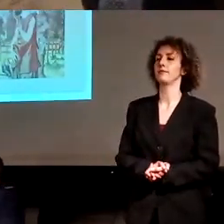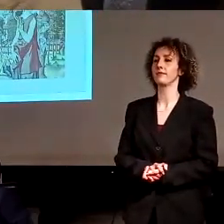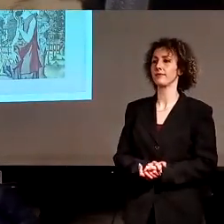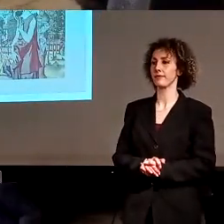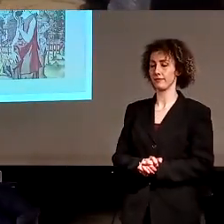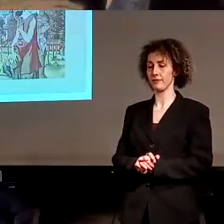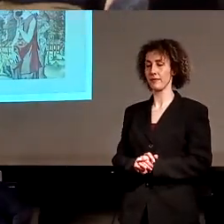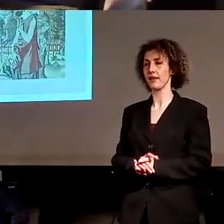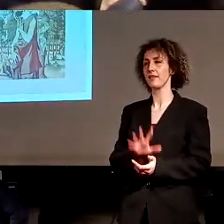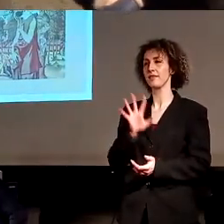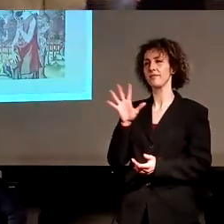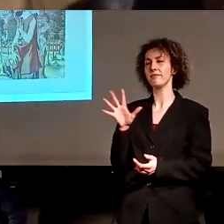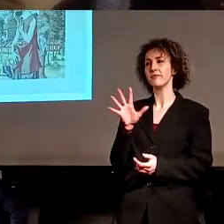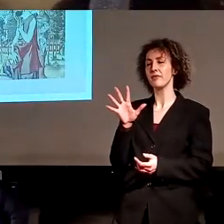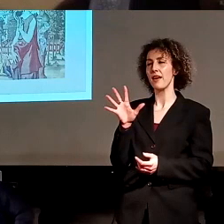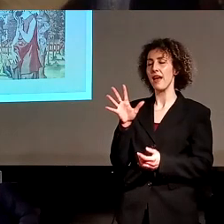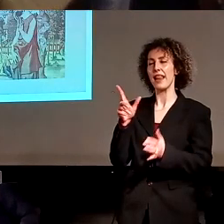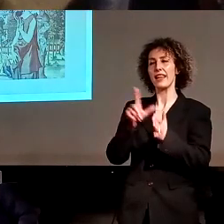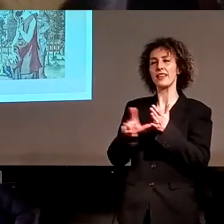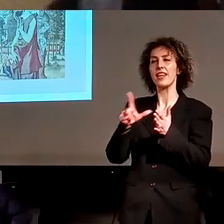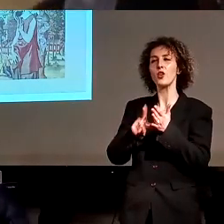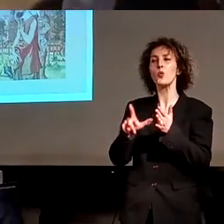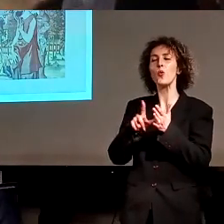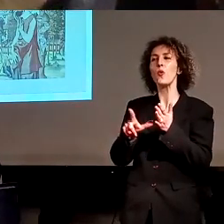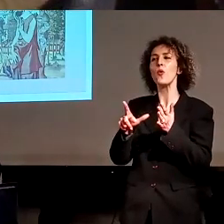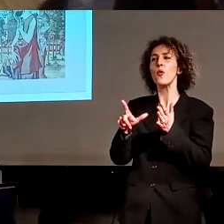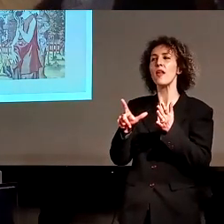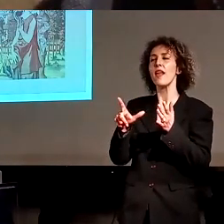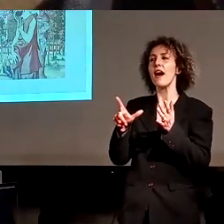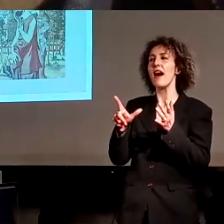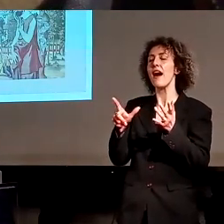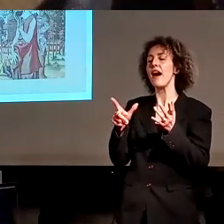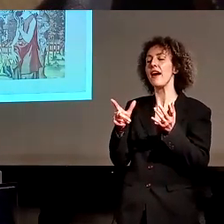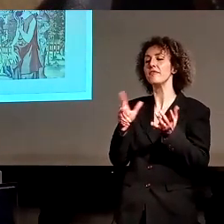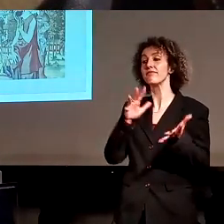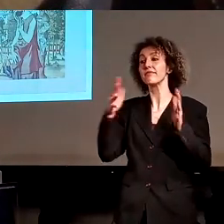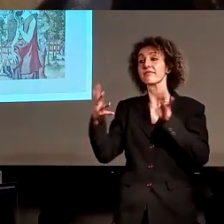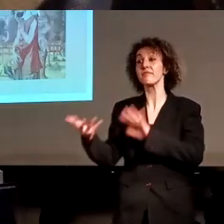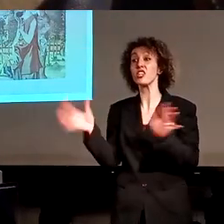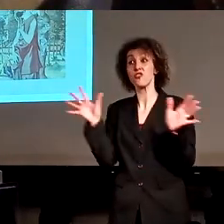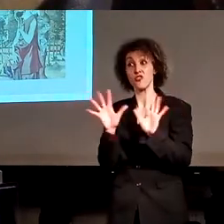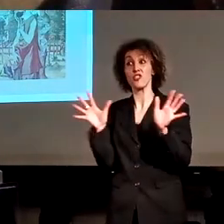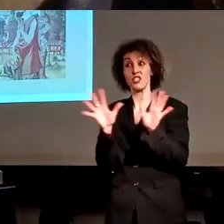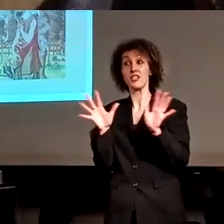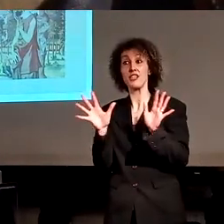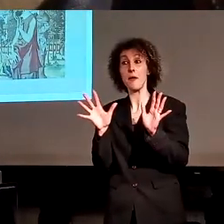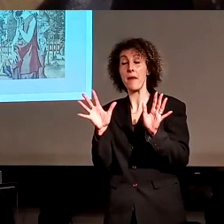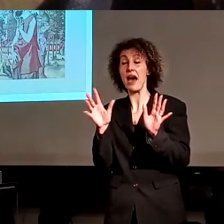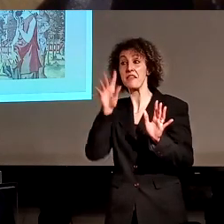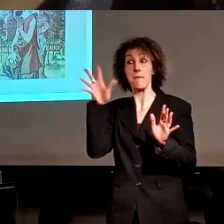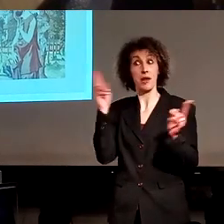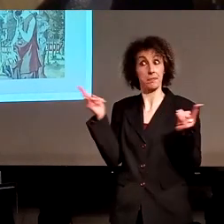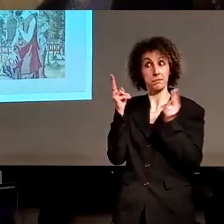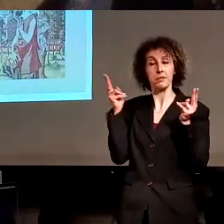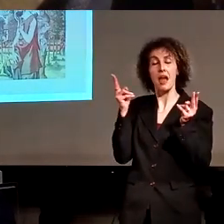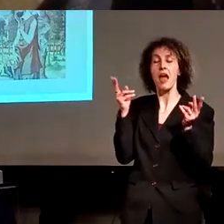sembra impossibile che la letteratura certe volte possa diventare cinema no perché davvero come dire un linguaggio